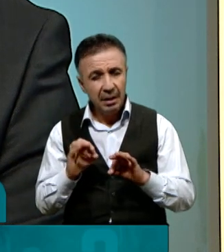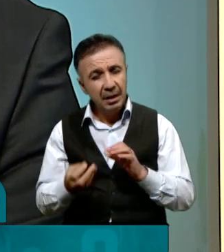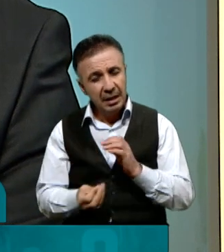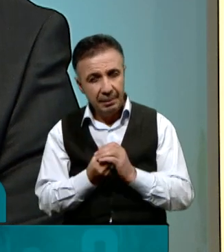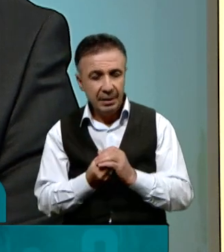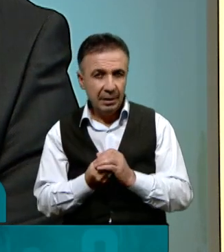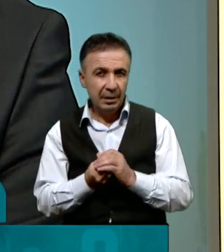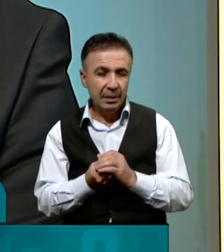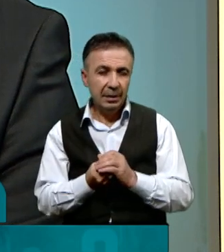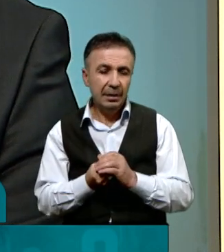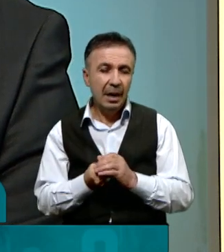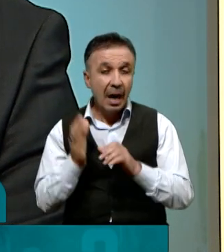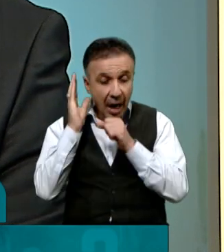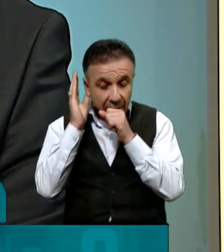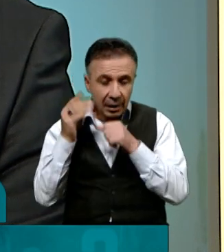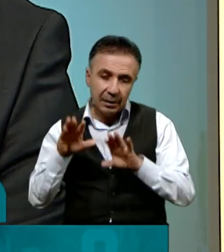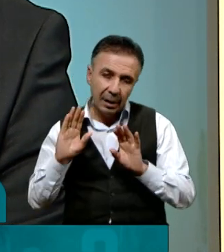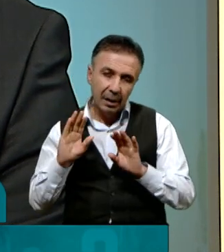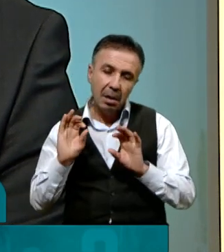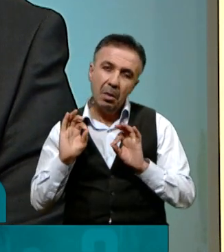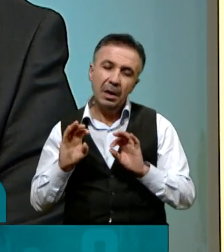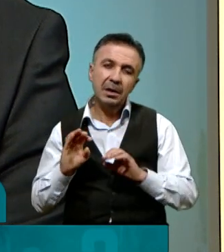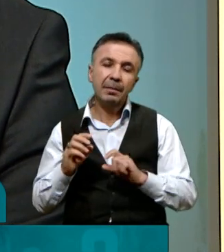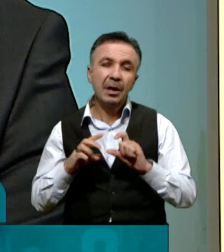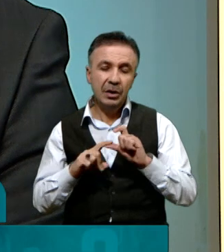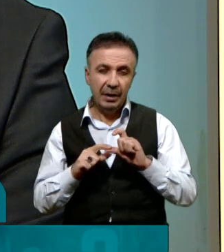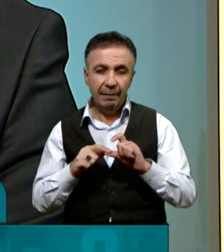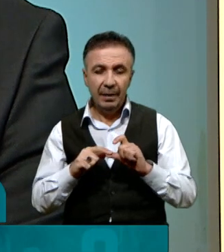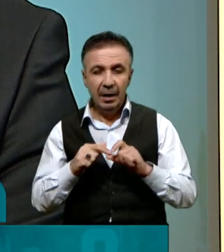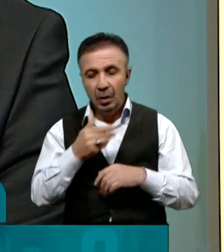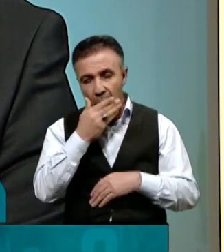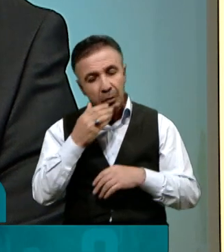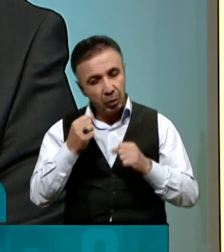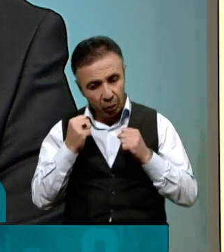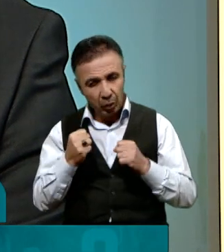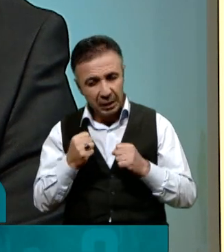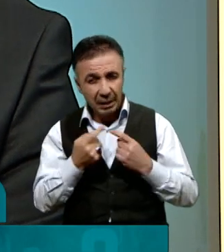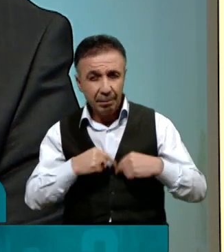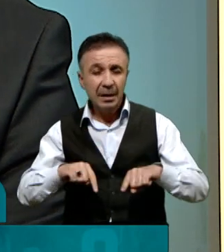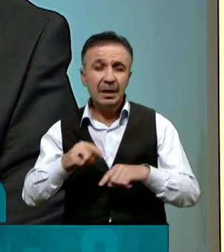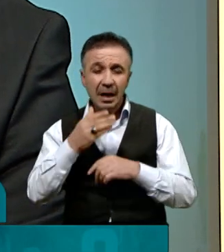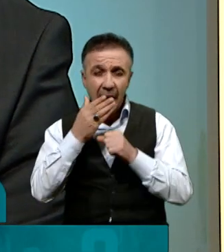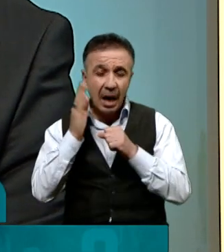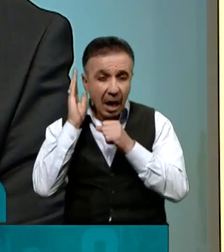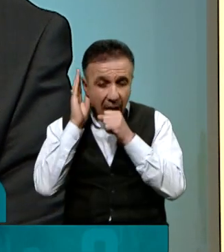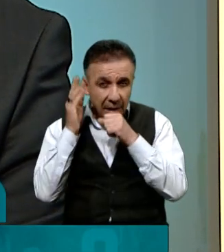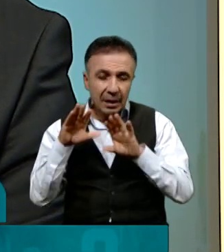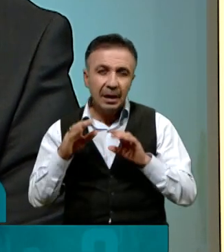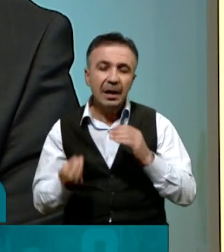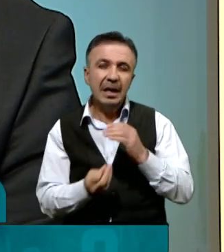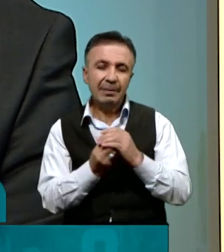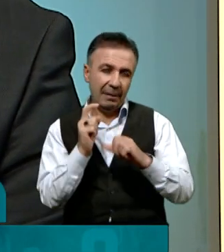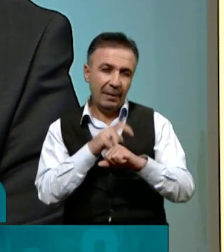değildir. O halde biz ne yapacağız? Şevval orucu da tutuyorsak biz ne yapacağız? Ezanı değil, imsağı esas